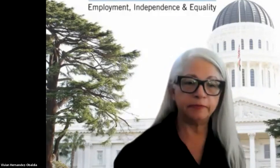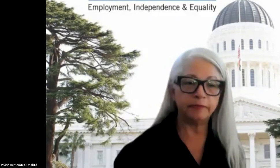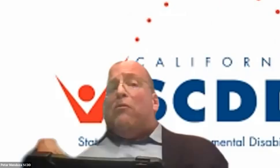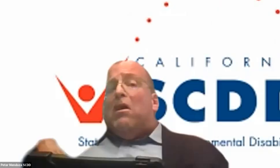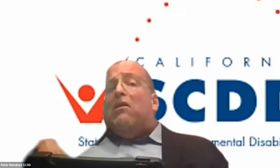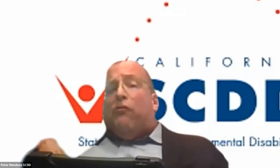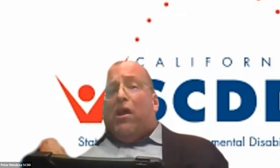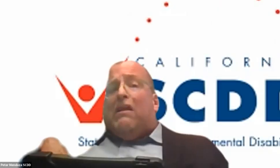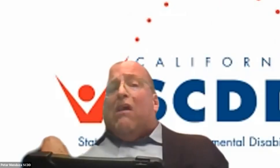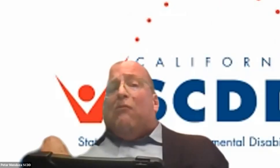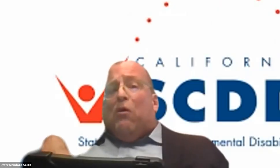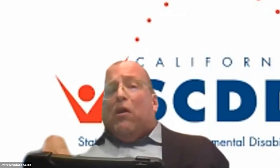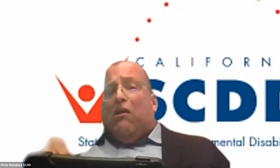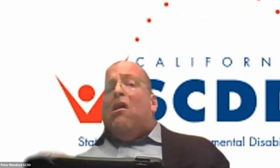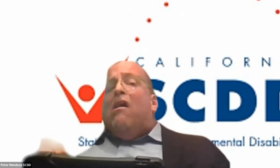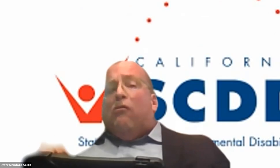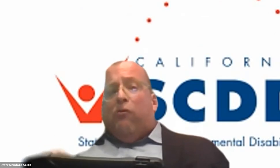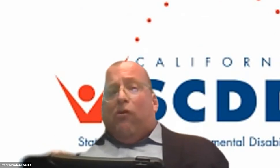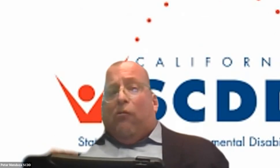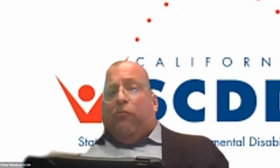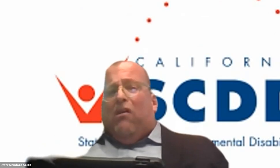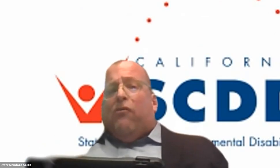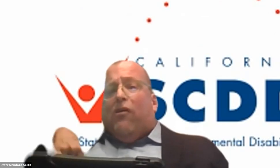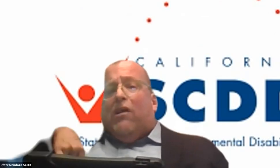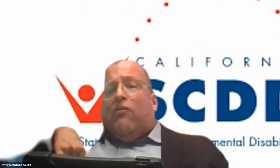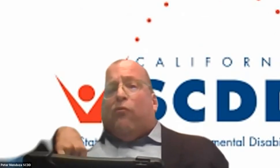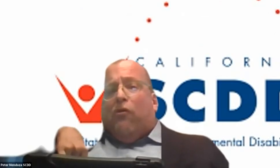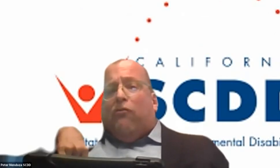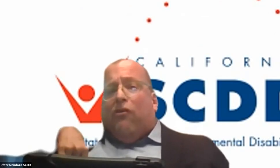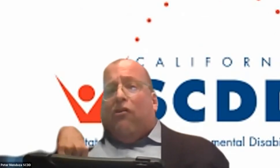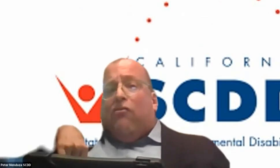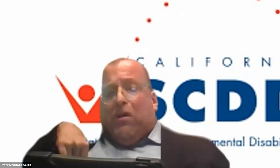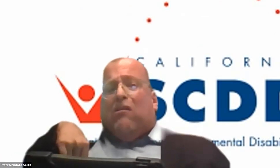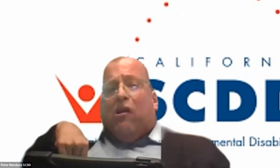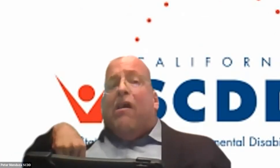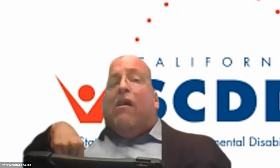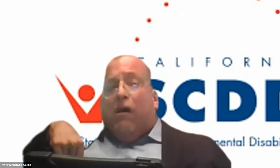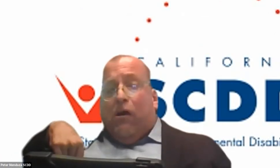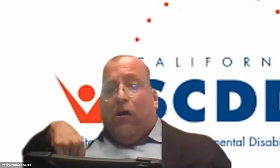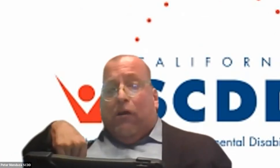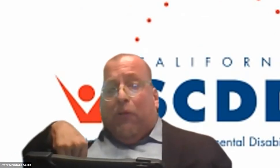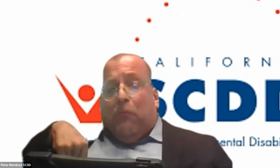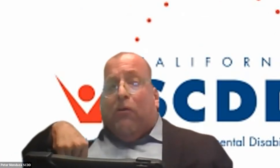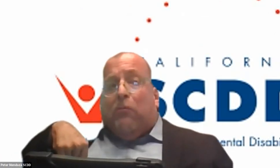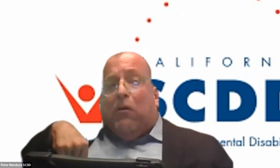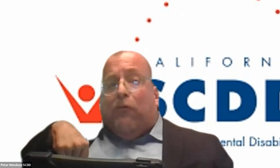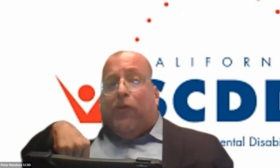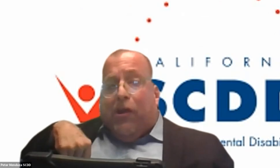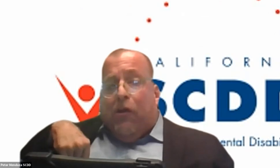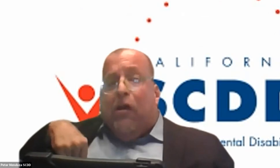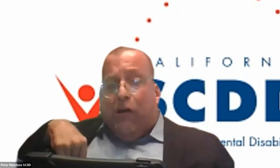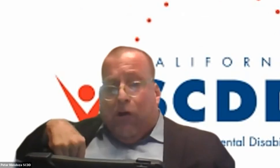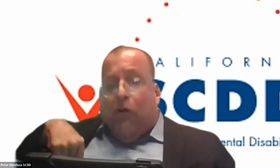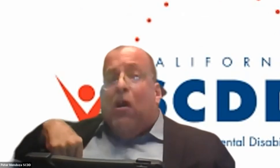Hi, everyone. It's great to have you all here for our fifth Let's Work Series event. I'm learning more about